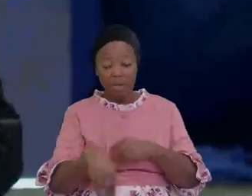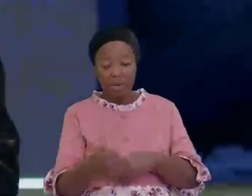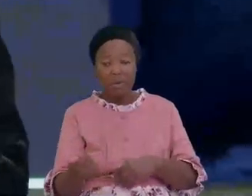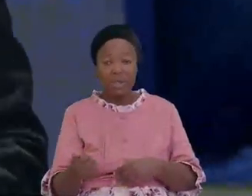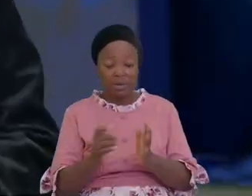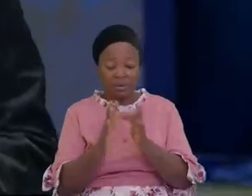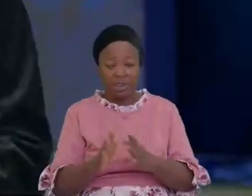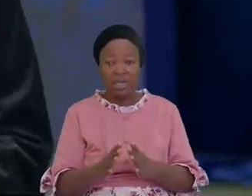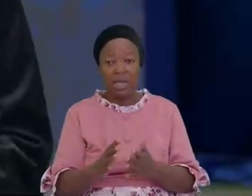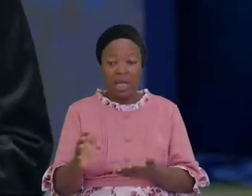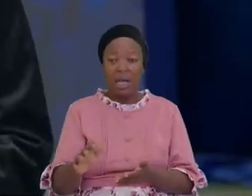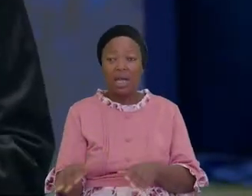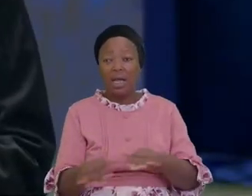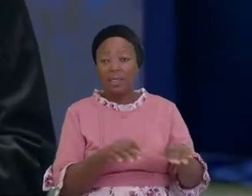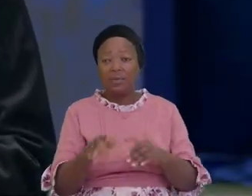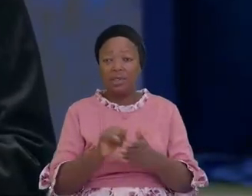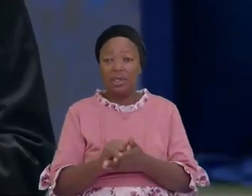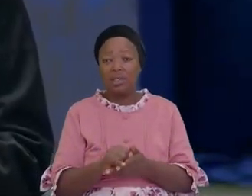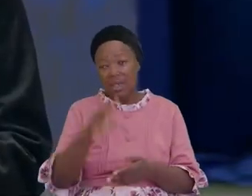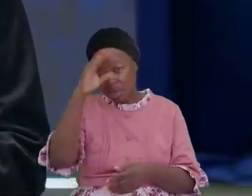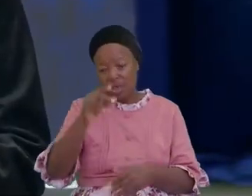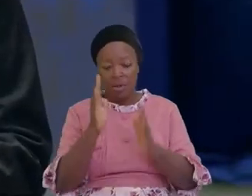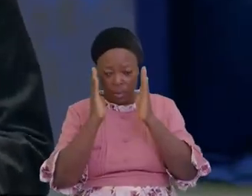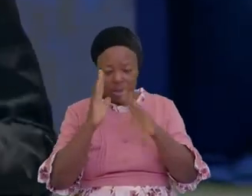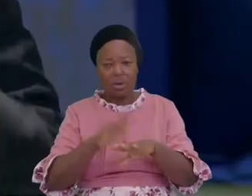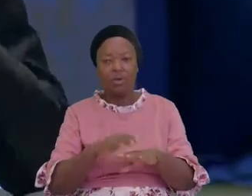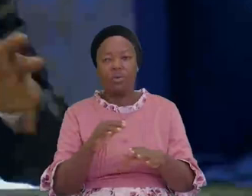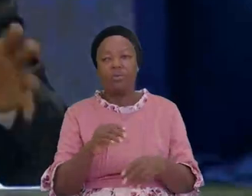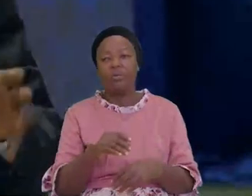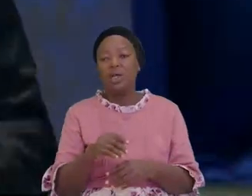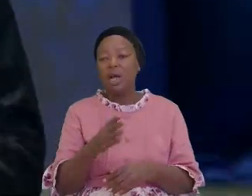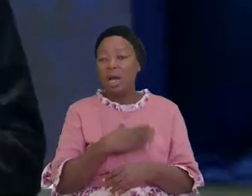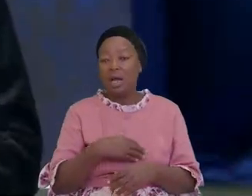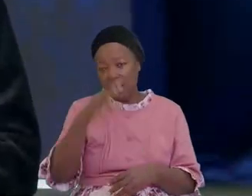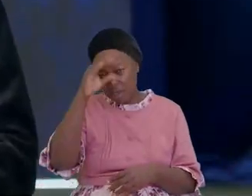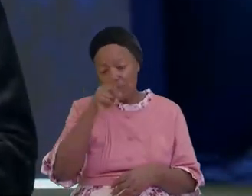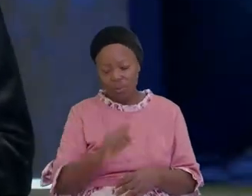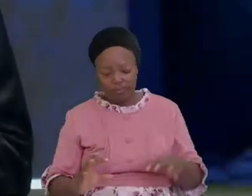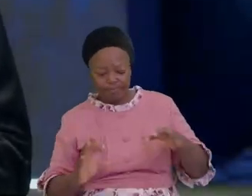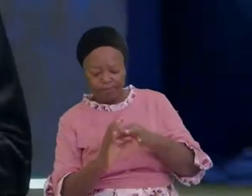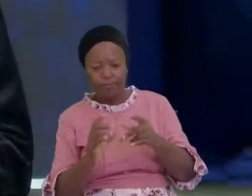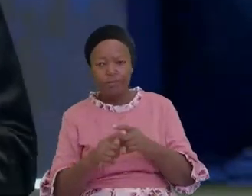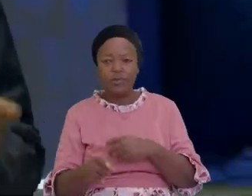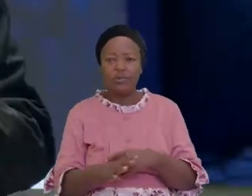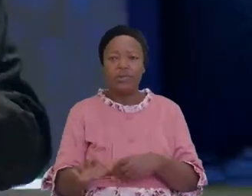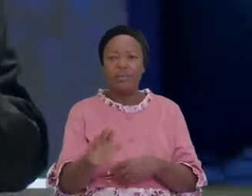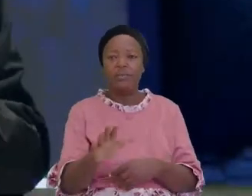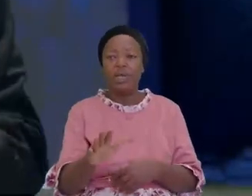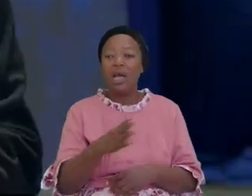il y a beaucoup d'autres activités chrétiennes sur lesquelles je me concentrais. Et j'étais attaché à ces